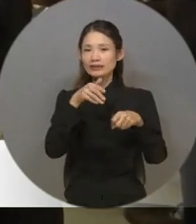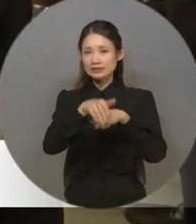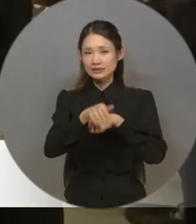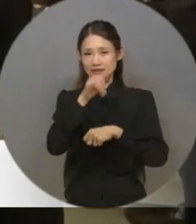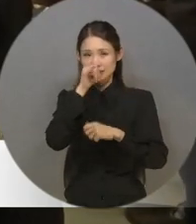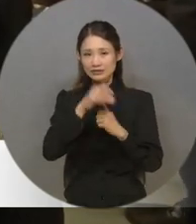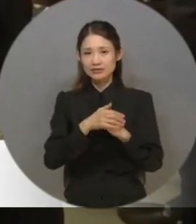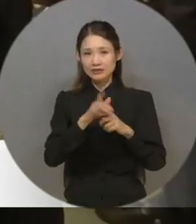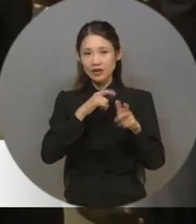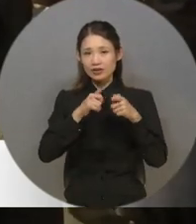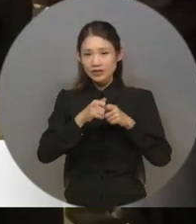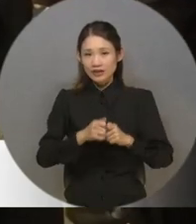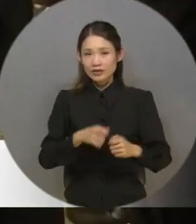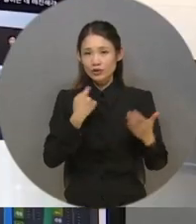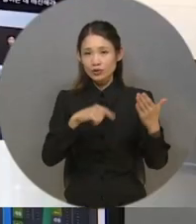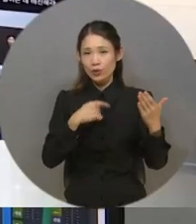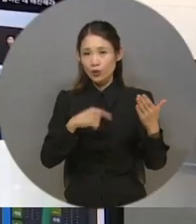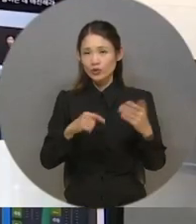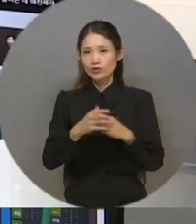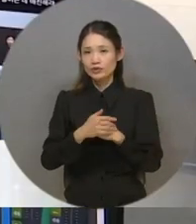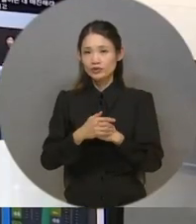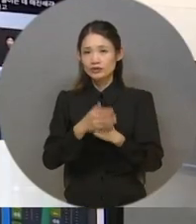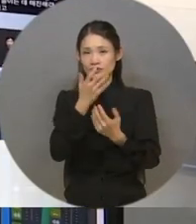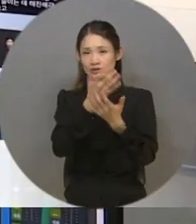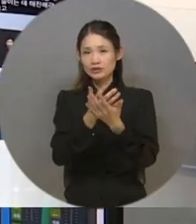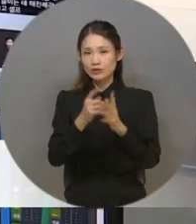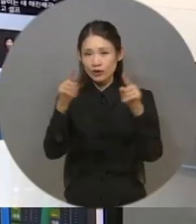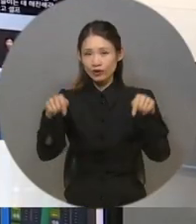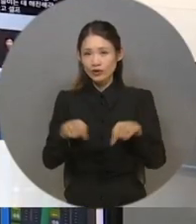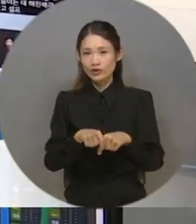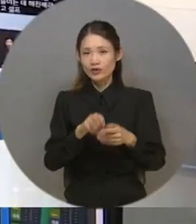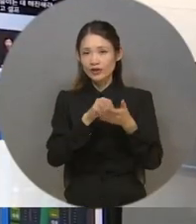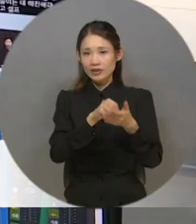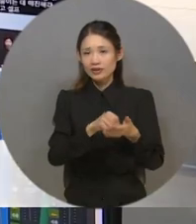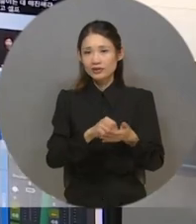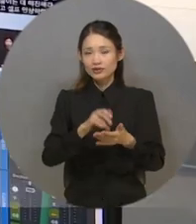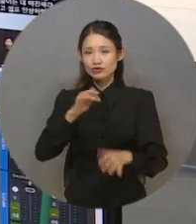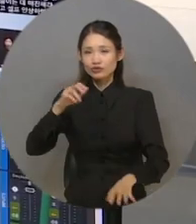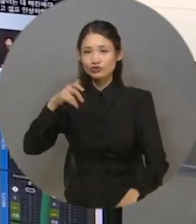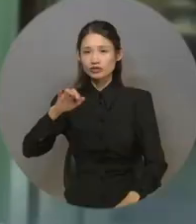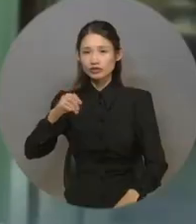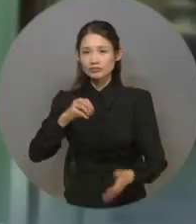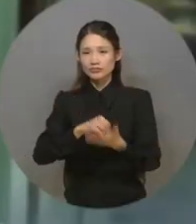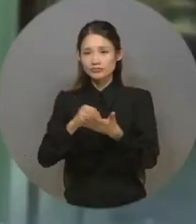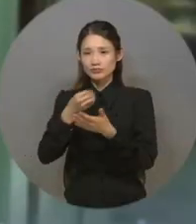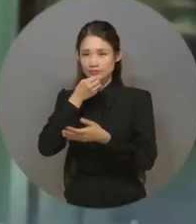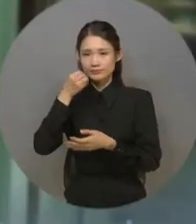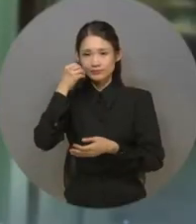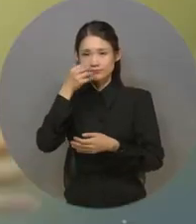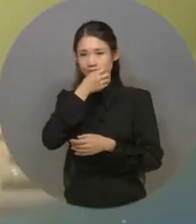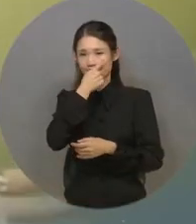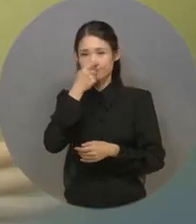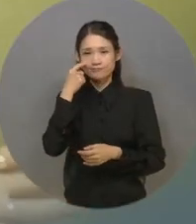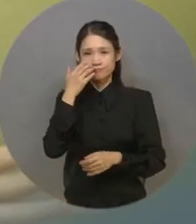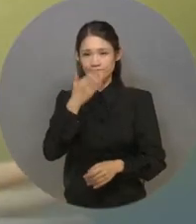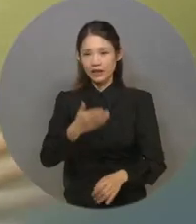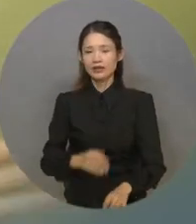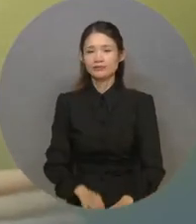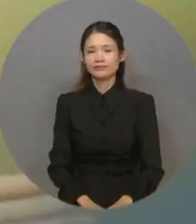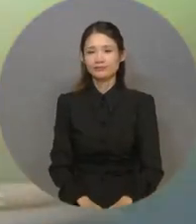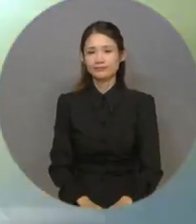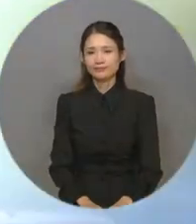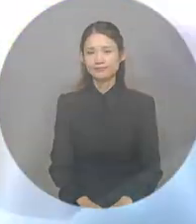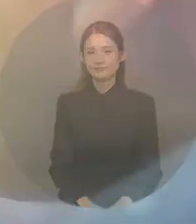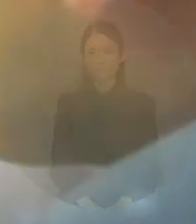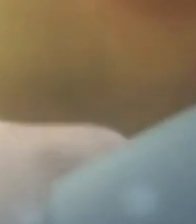자세한 교육 일정과 지원서 양식은 복지tv 누리집에서 확인할 수 있습니다 복지tv 뉴스